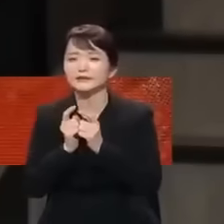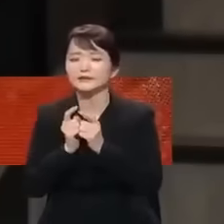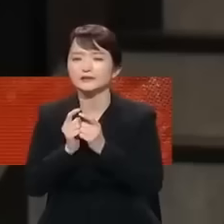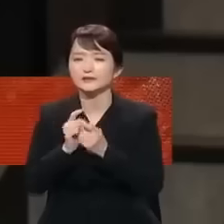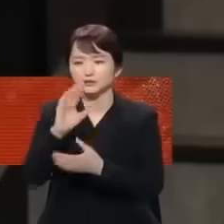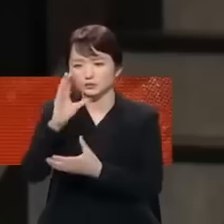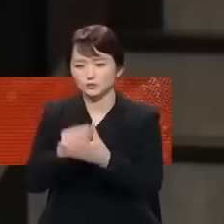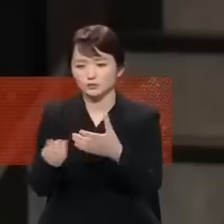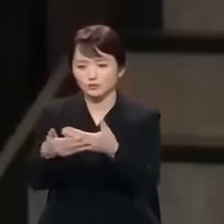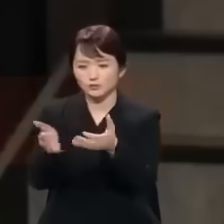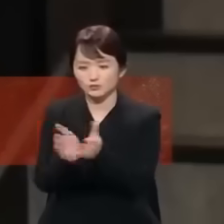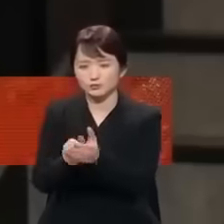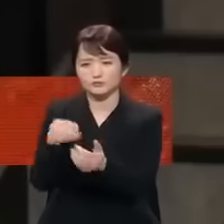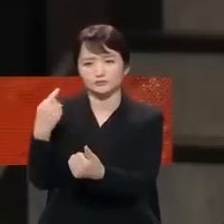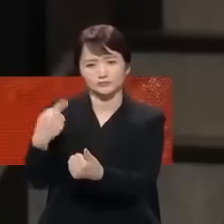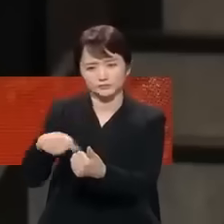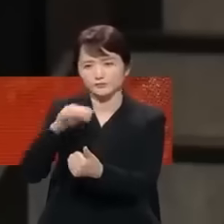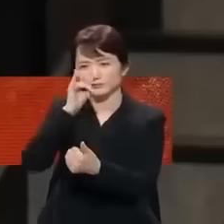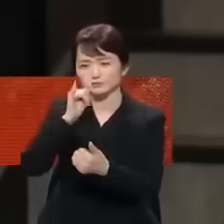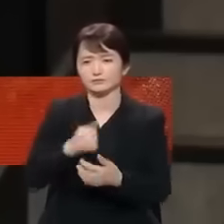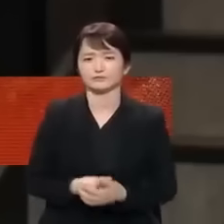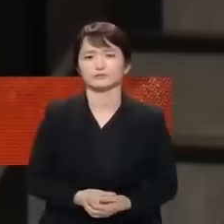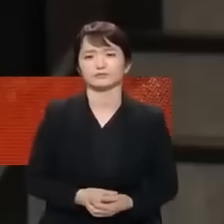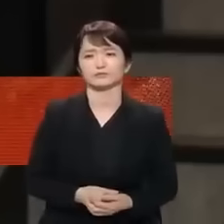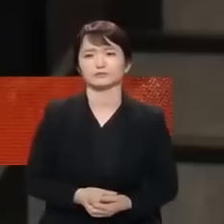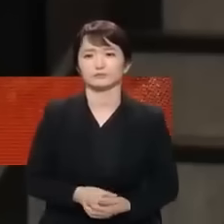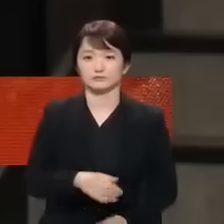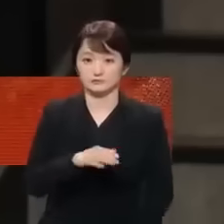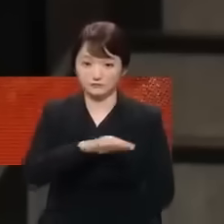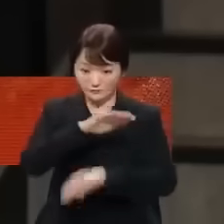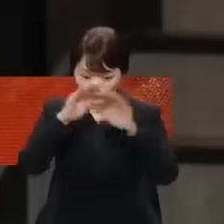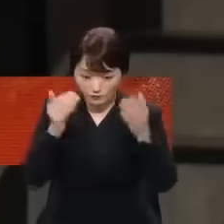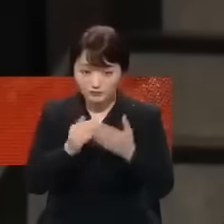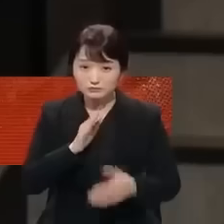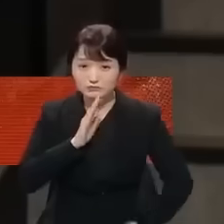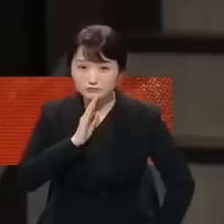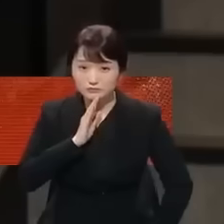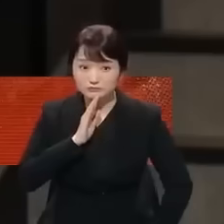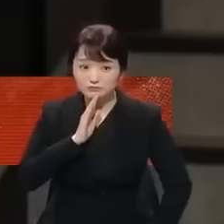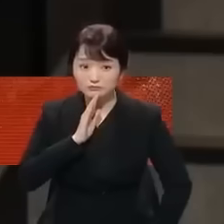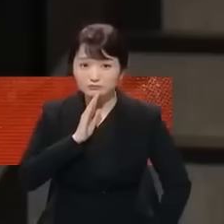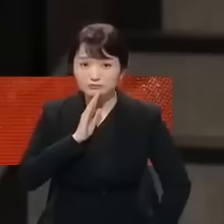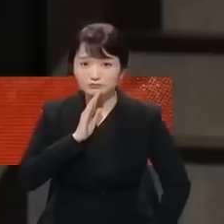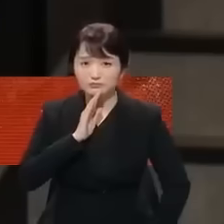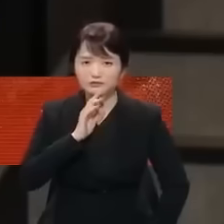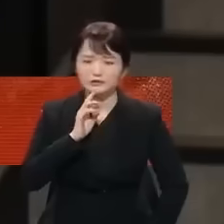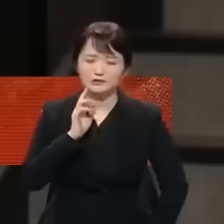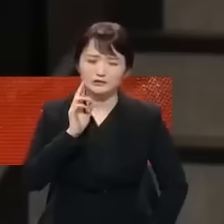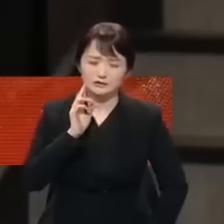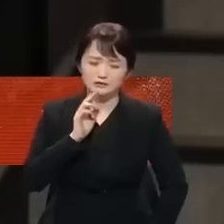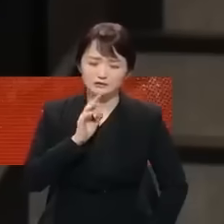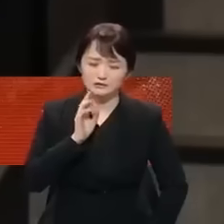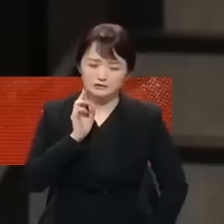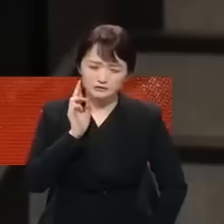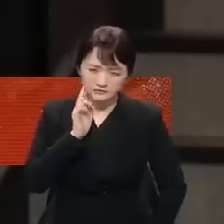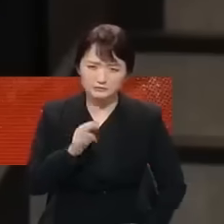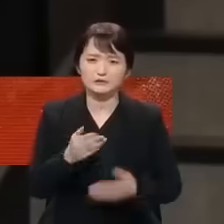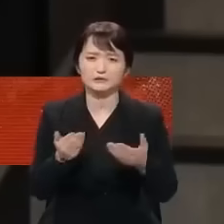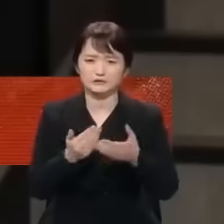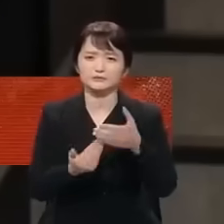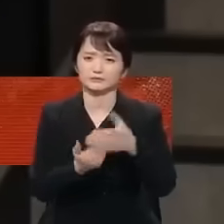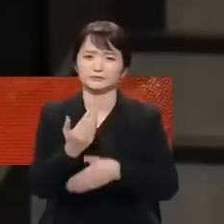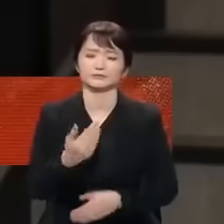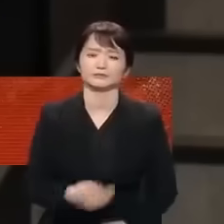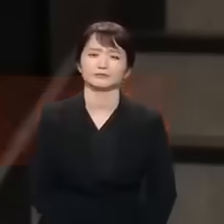받고 있다라고 하니까이 모든 것들이 전부 다 팩트라고 한다면 상당히 엄청난 일이 그 발생이 된 것이 아닌가라는 생각이